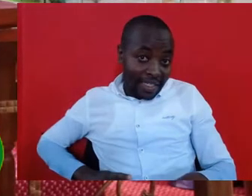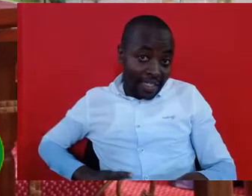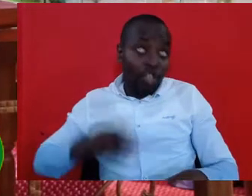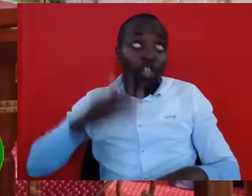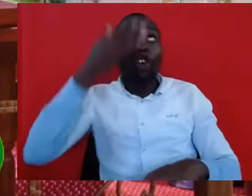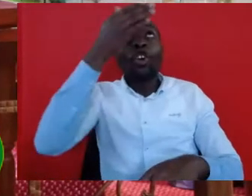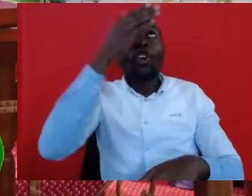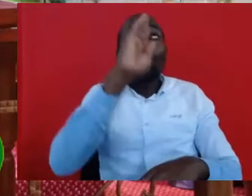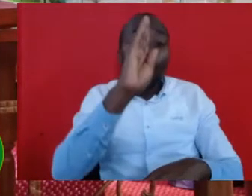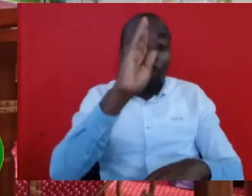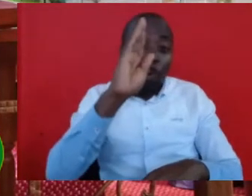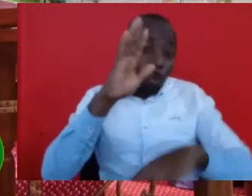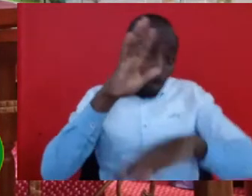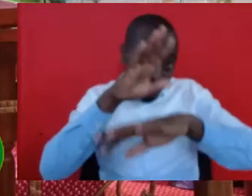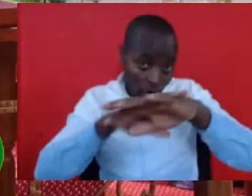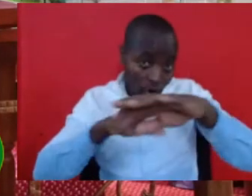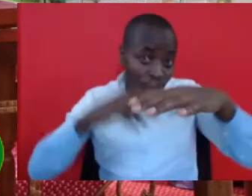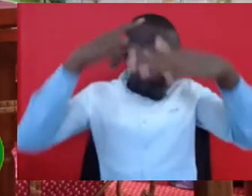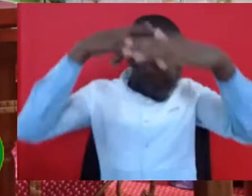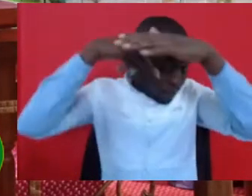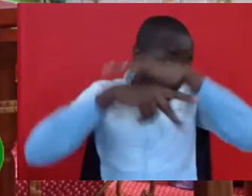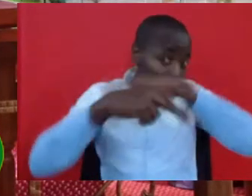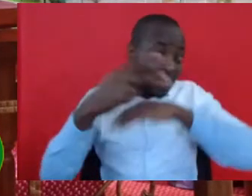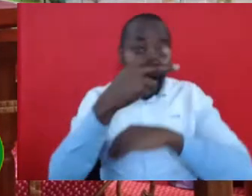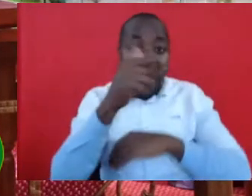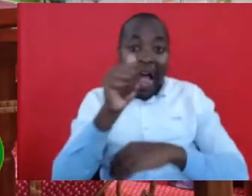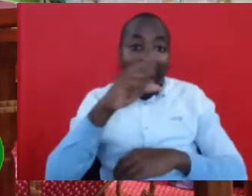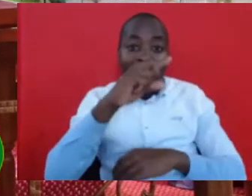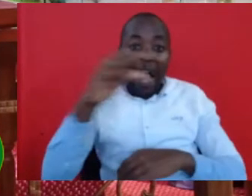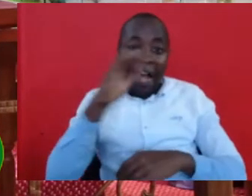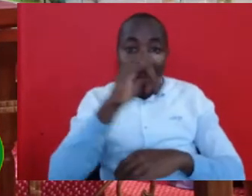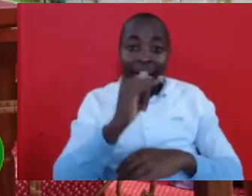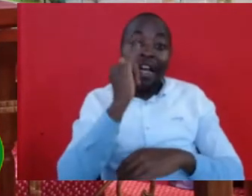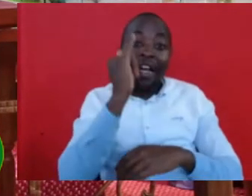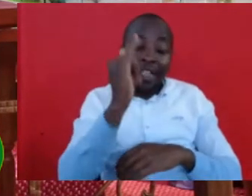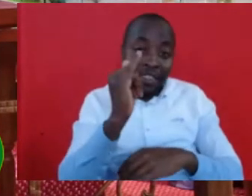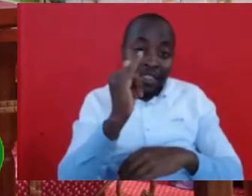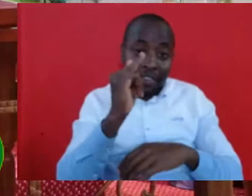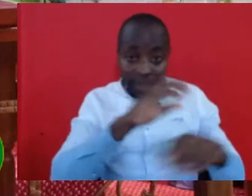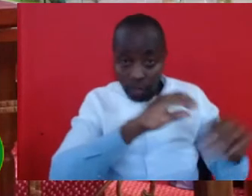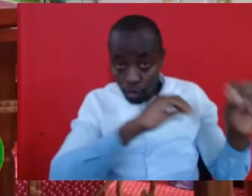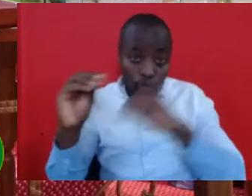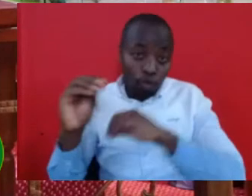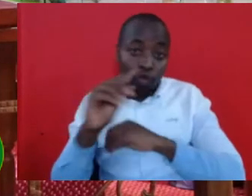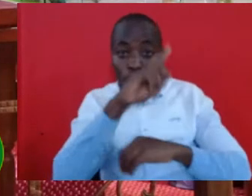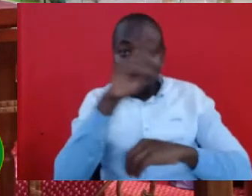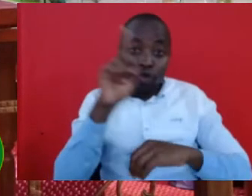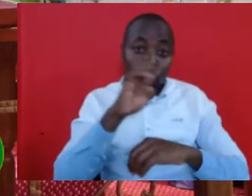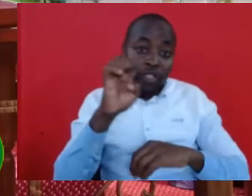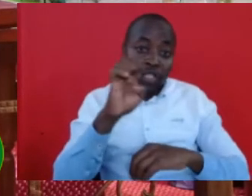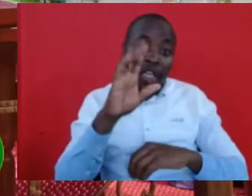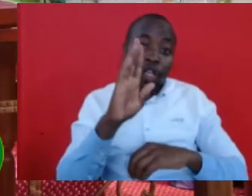Mungu alimpa Hagai ujube aupeleke kwa Zerubabeli mwana wa